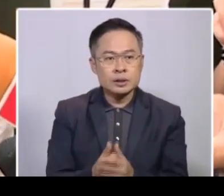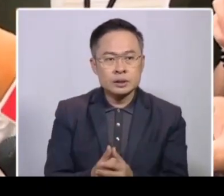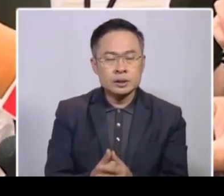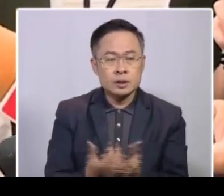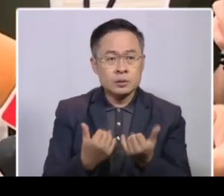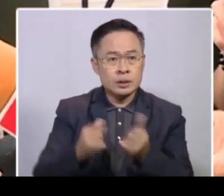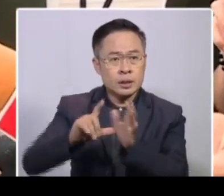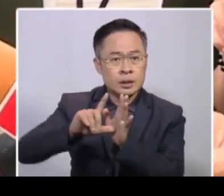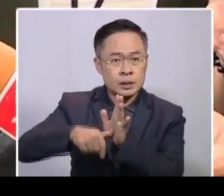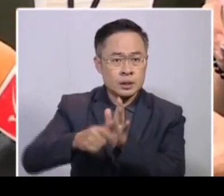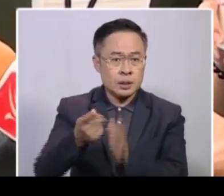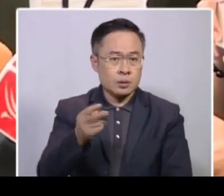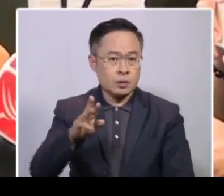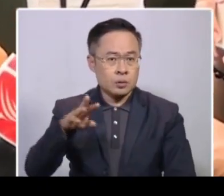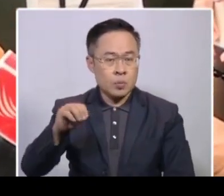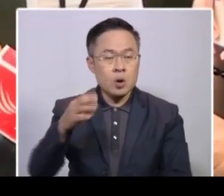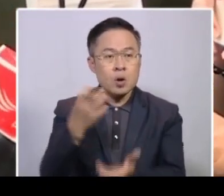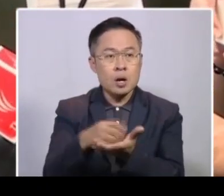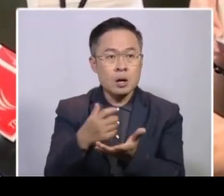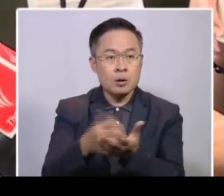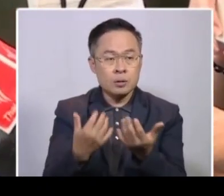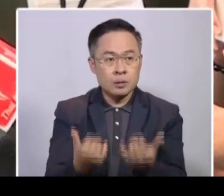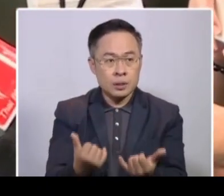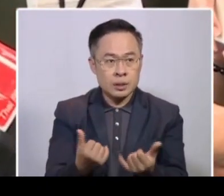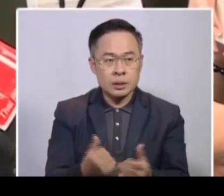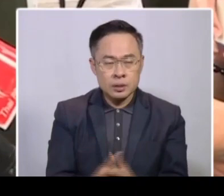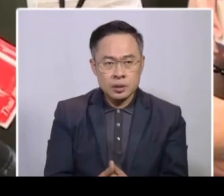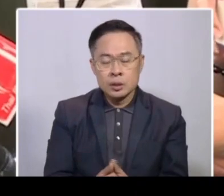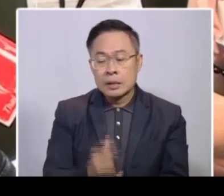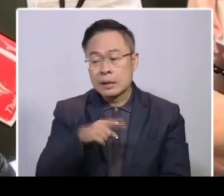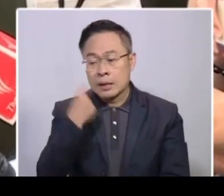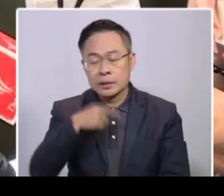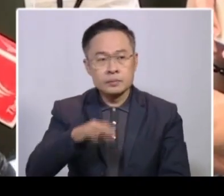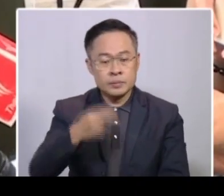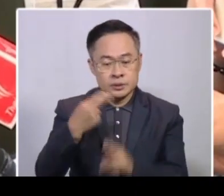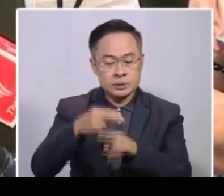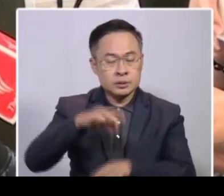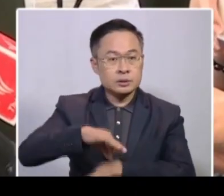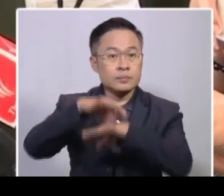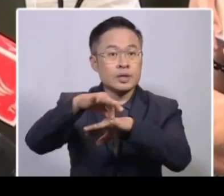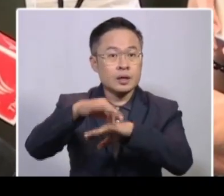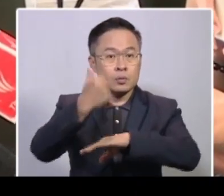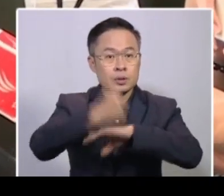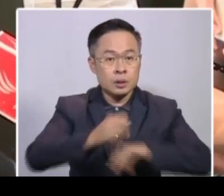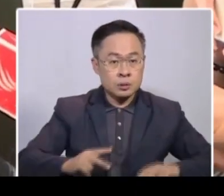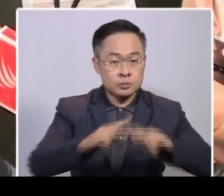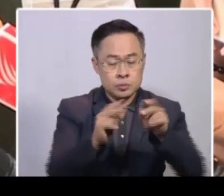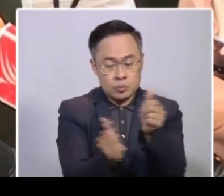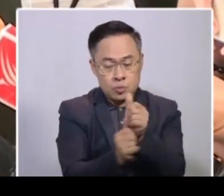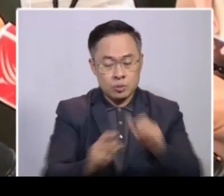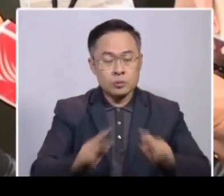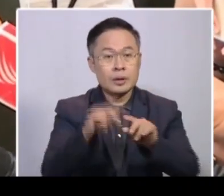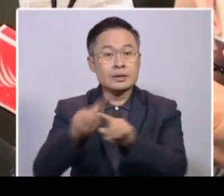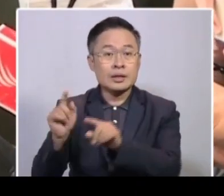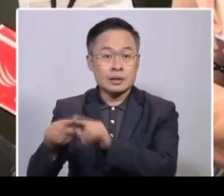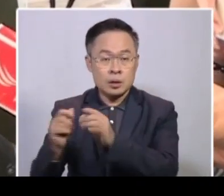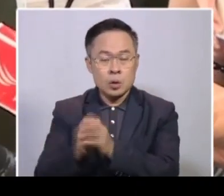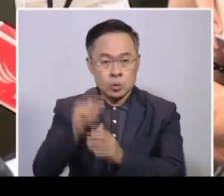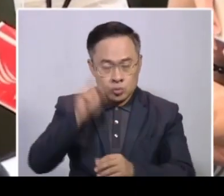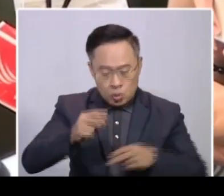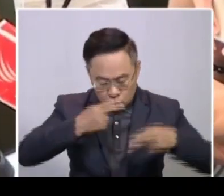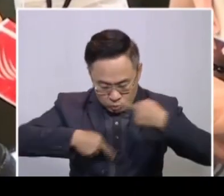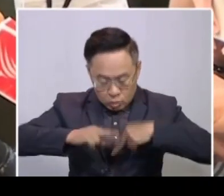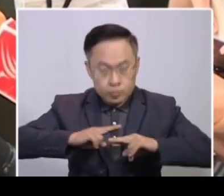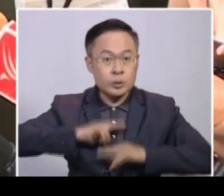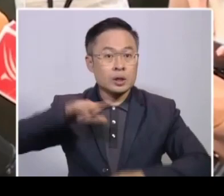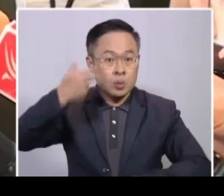ที่ได้รับตำแหน่งจะต้องมีการตรวจสอบคุณสมบัติของตนเองจากนั้นสำนักงานเลขาธิการคณะรัฐมนตรีจะตรวจสอบซ้ำอีกครั้งในบาง